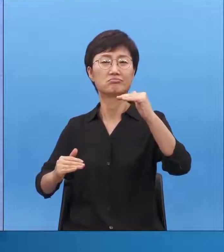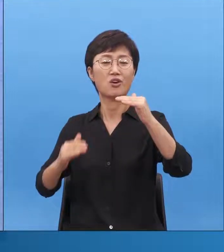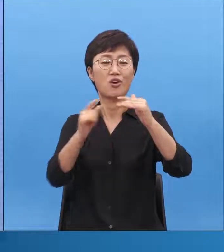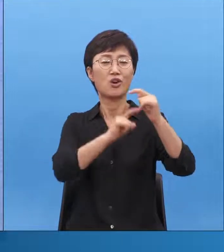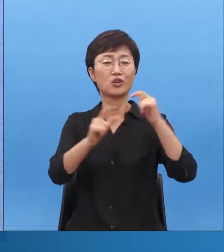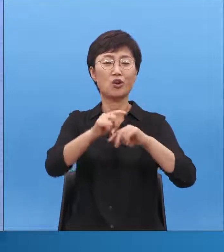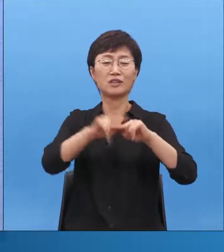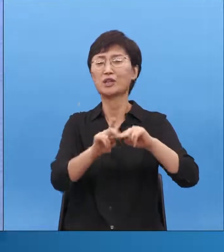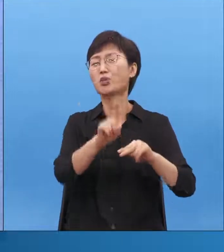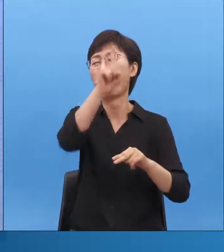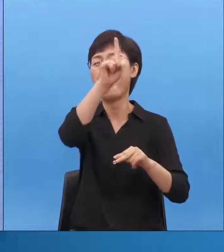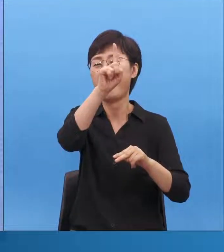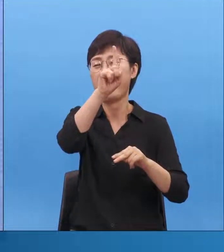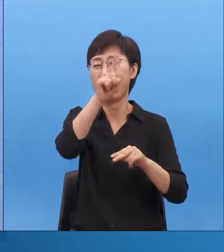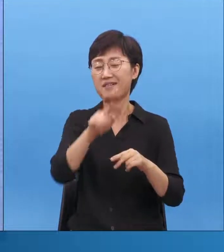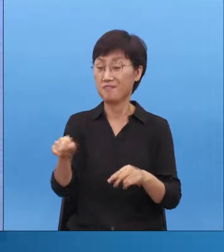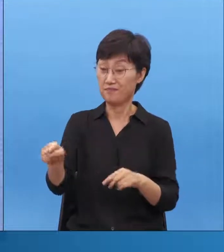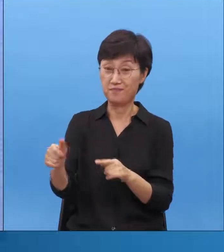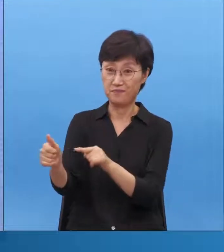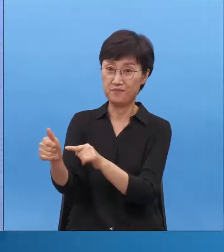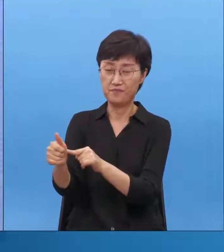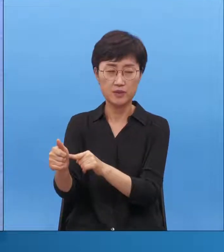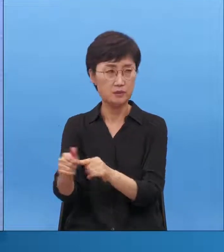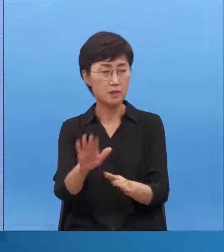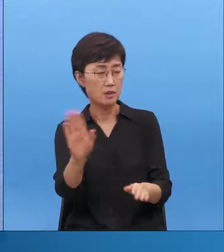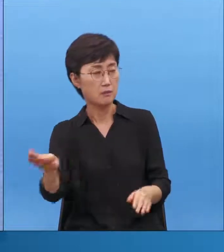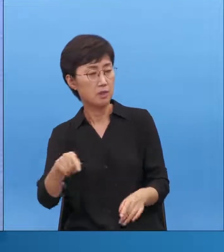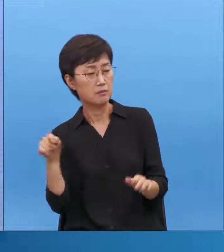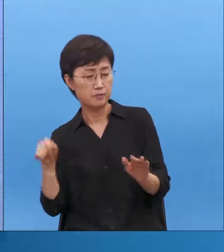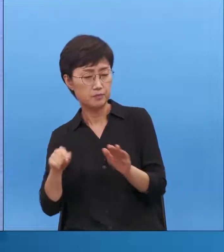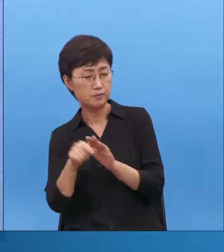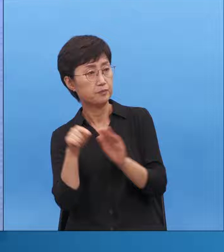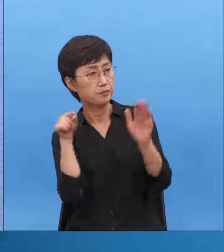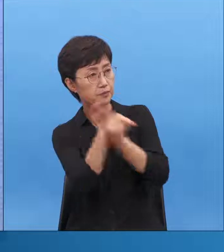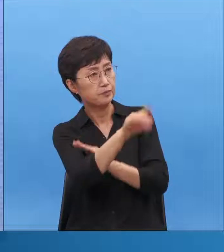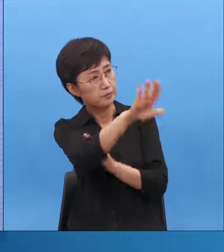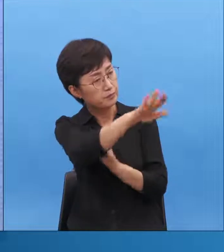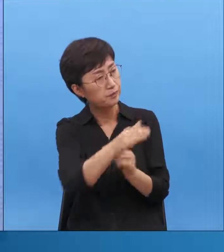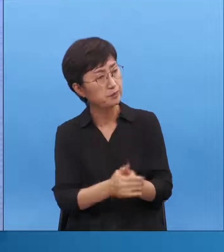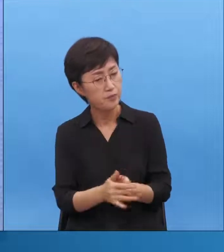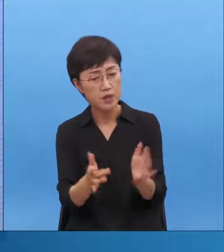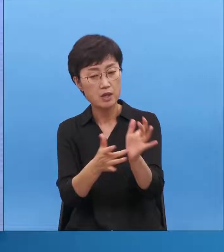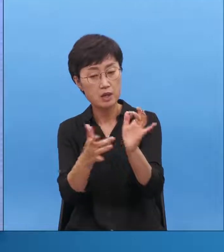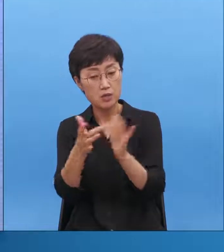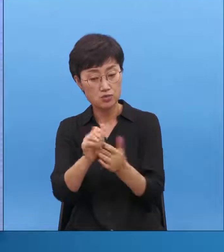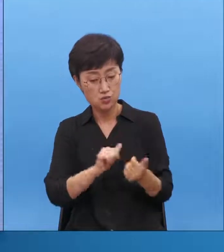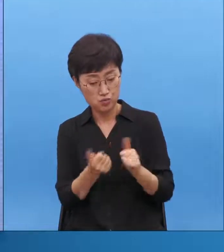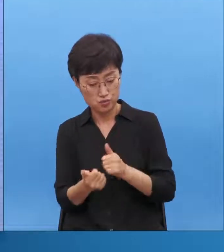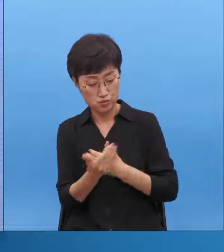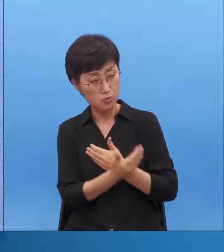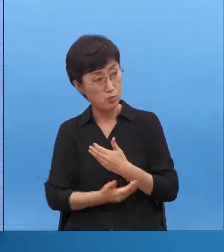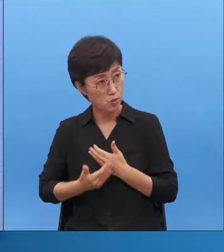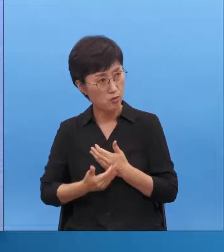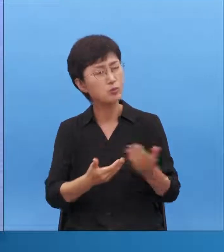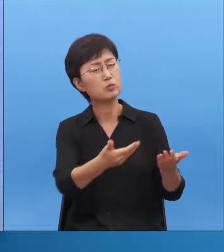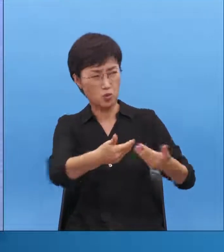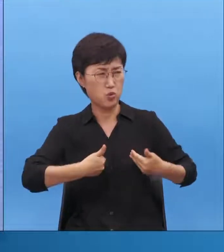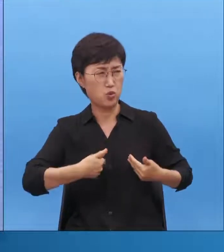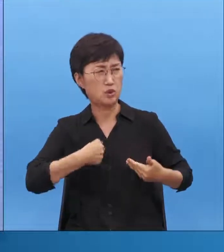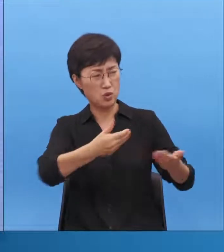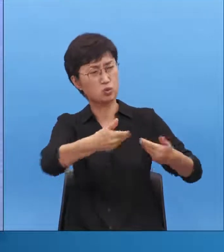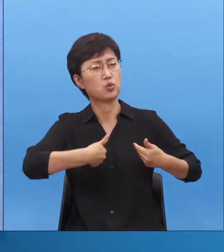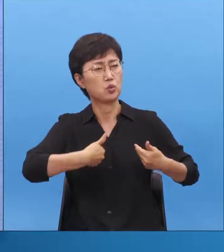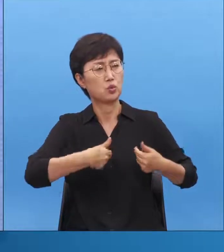than a congressman of today. 그 사람에게 찾아온 겁니다. And so that type of individual came to 그래서 예수 Pilate. 시체를 달라. And he asked for the body of 쉽게